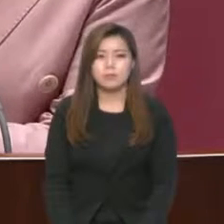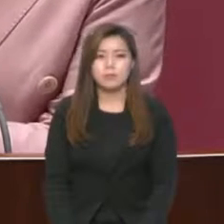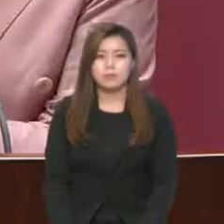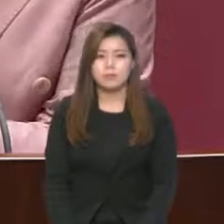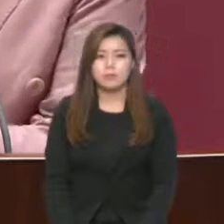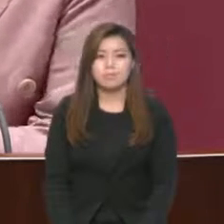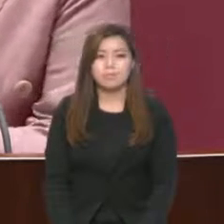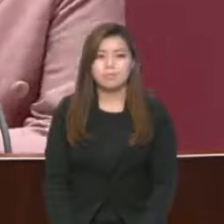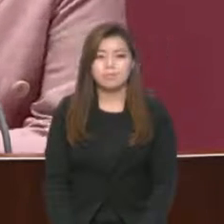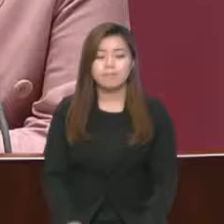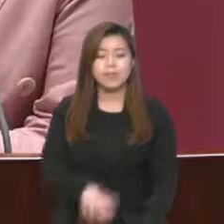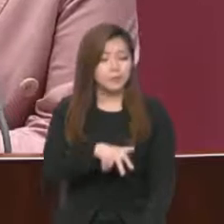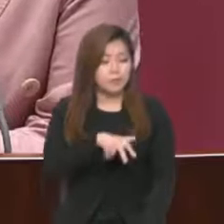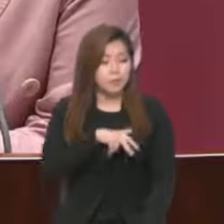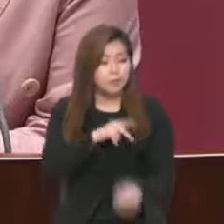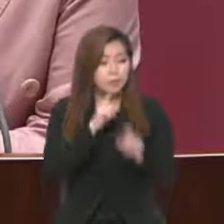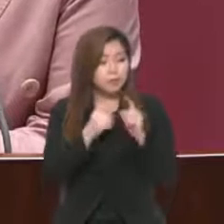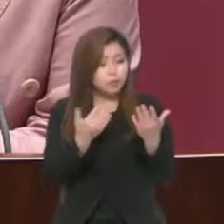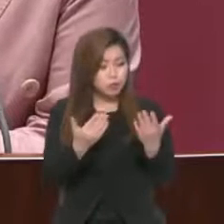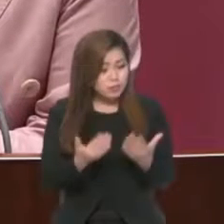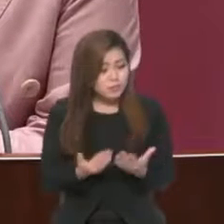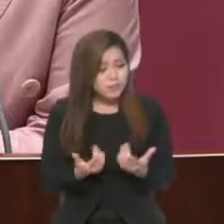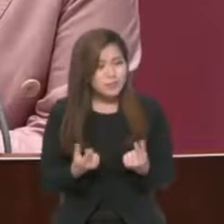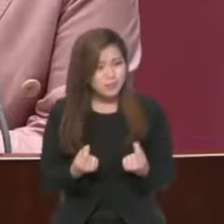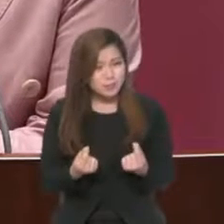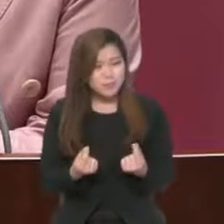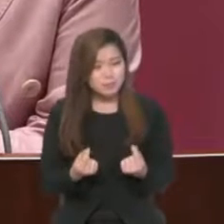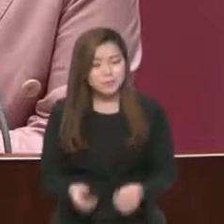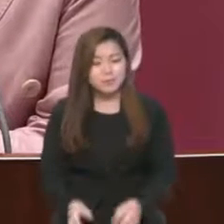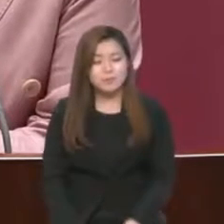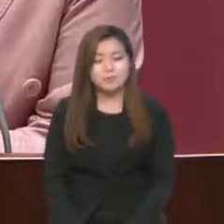의원님 말씀처럼 그 청원 휴가가